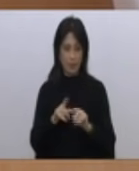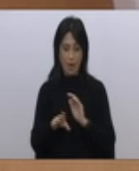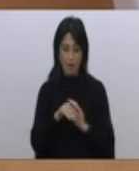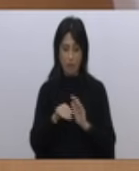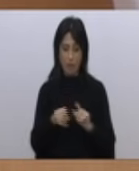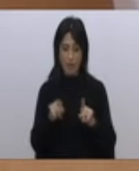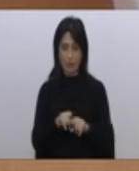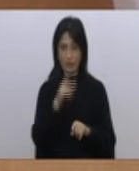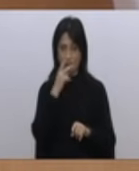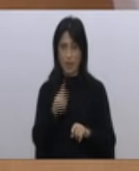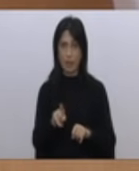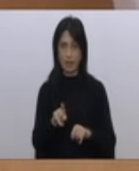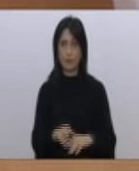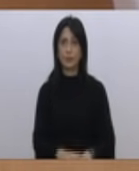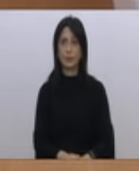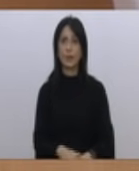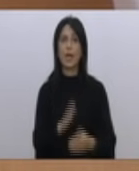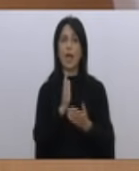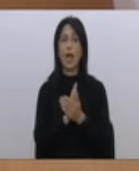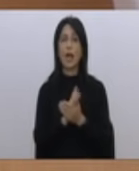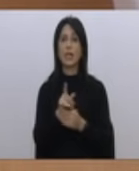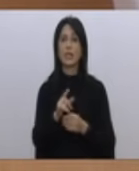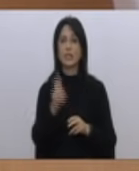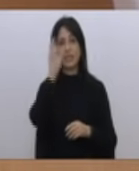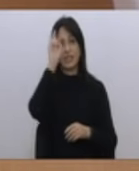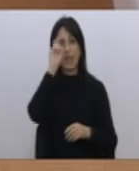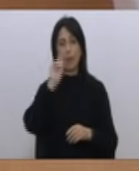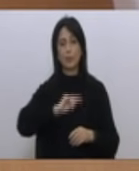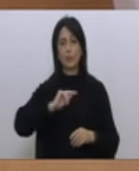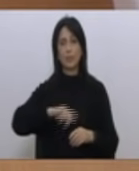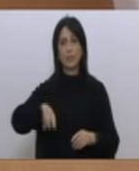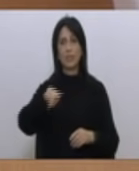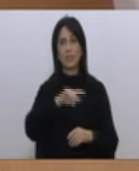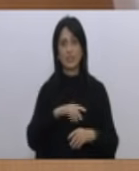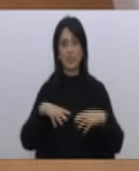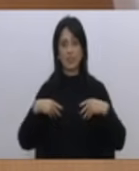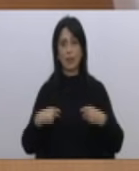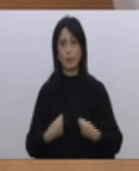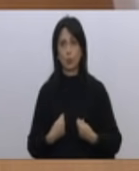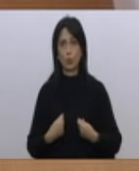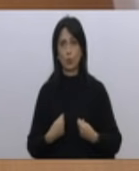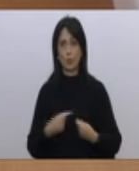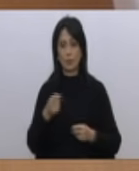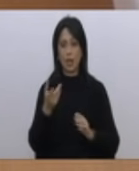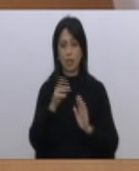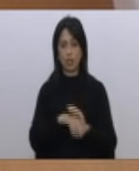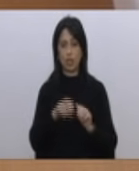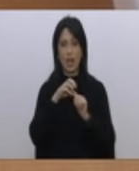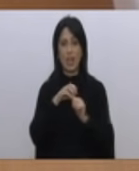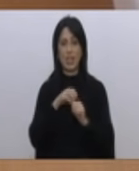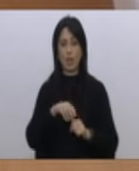არჩევნებში ასევე ვნახეთ, არის ის, რომ სახელმწიფო უწყებები სამწუხაროდ, მათ შორის